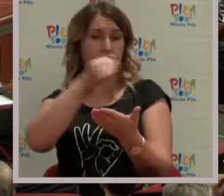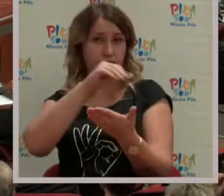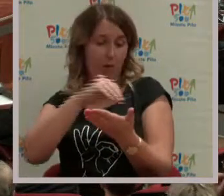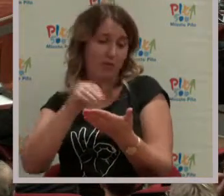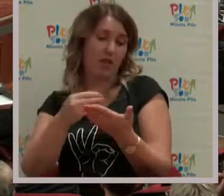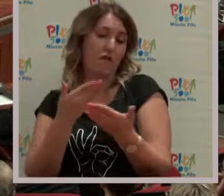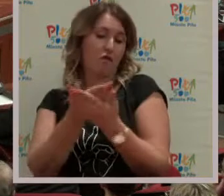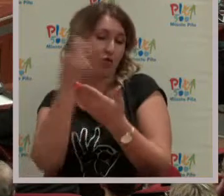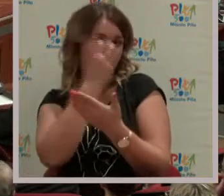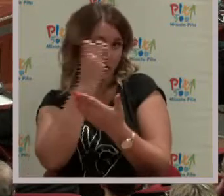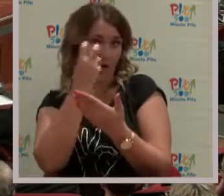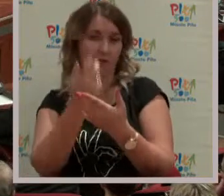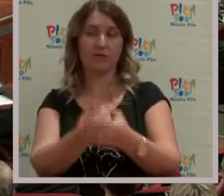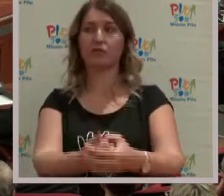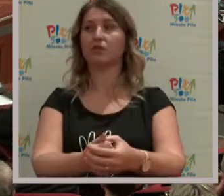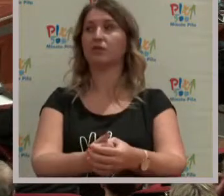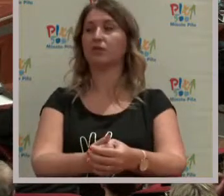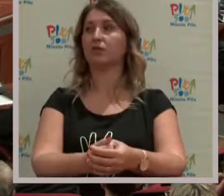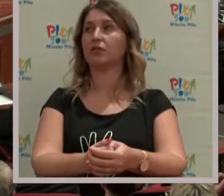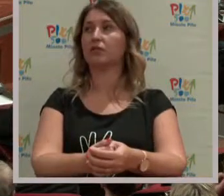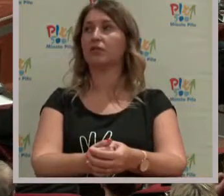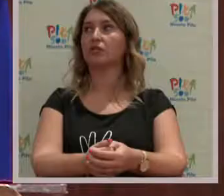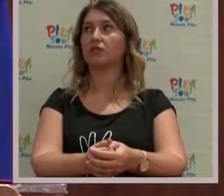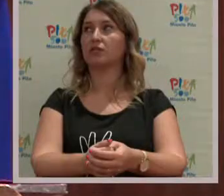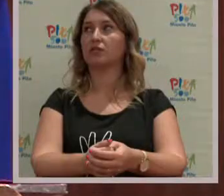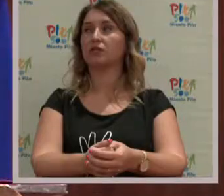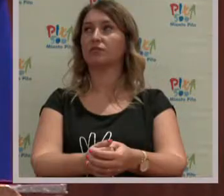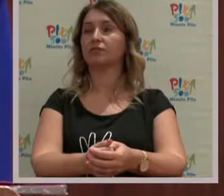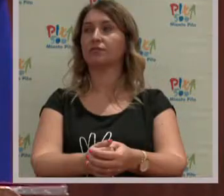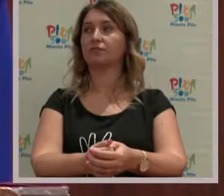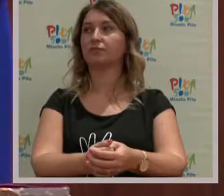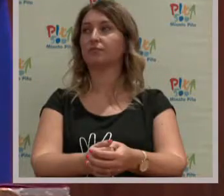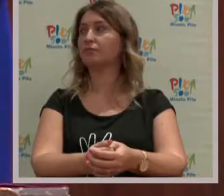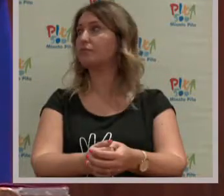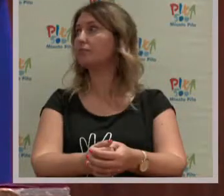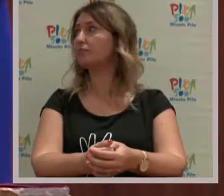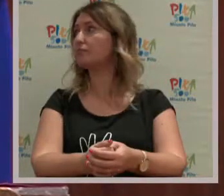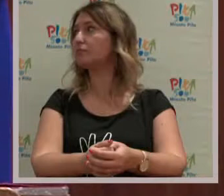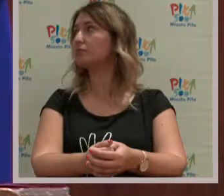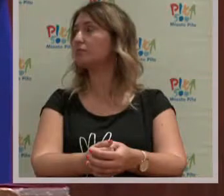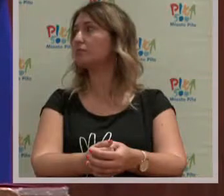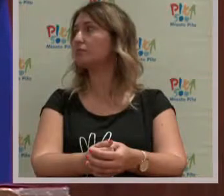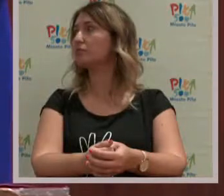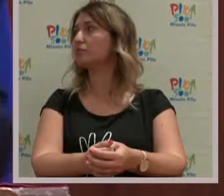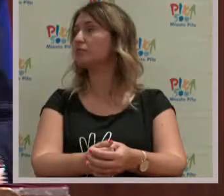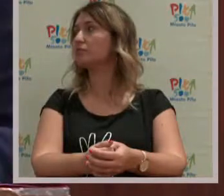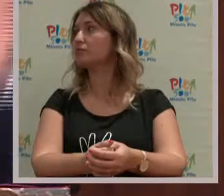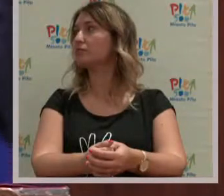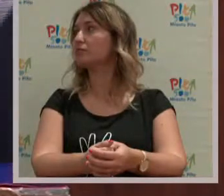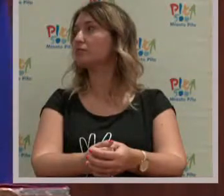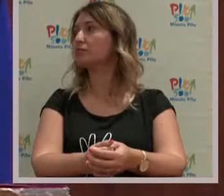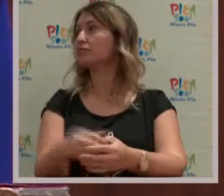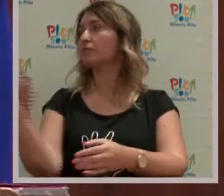tych 50 tysięcy. I Panie Prezydencie jeszcze kwestia masztu. Masztu na Podlasie.